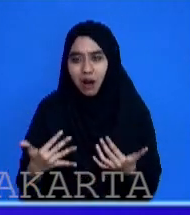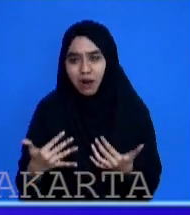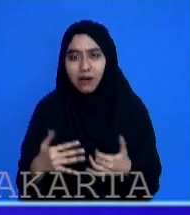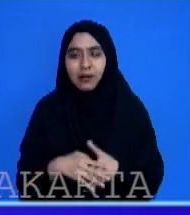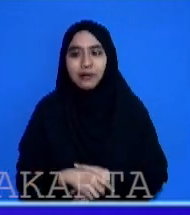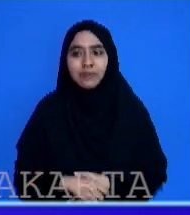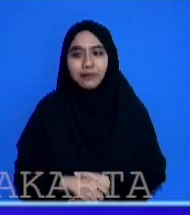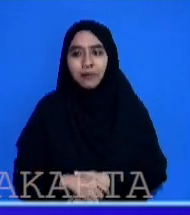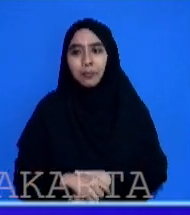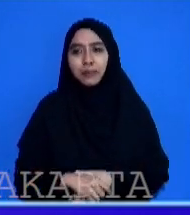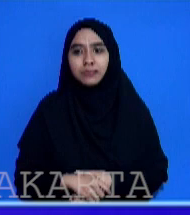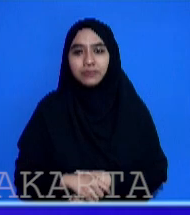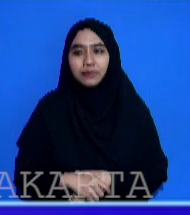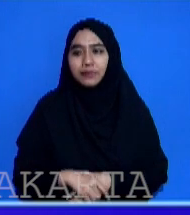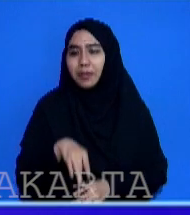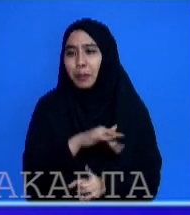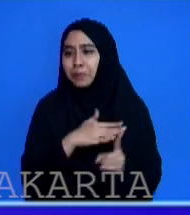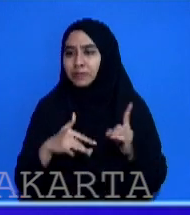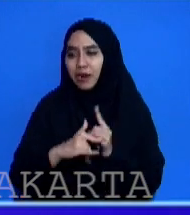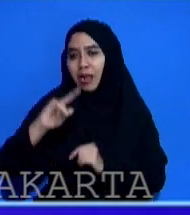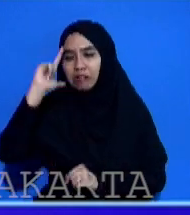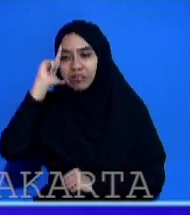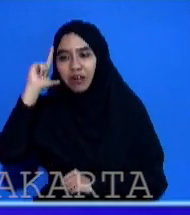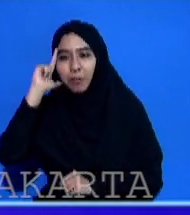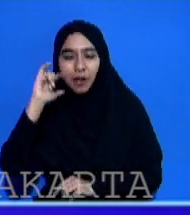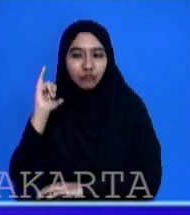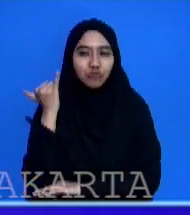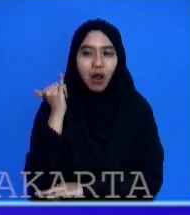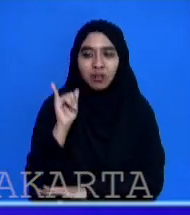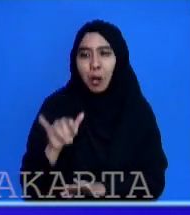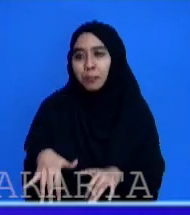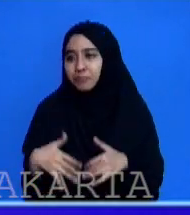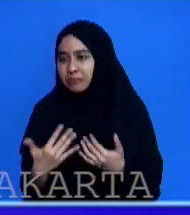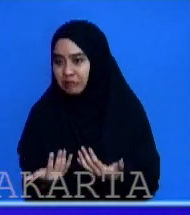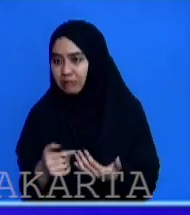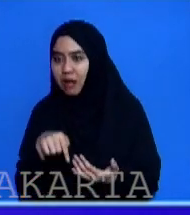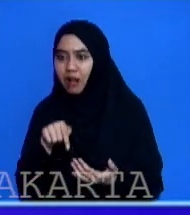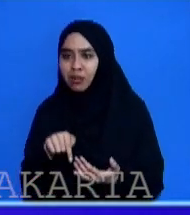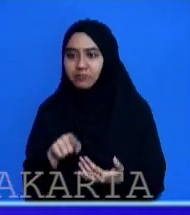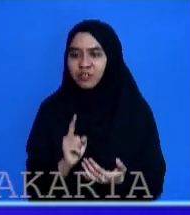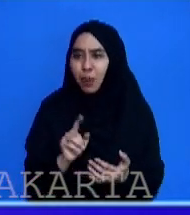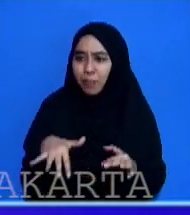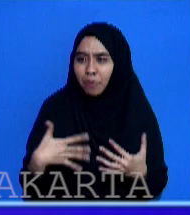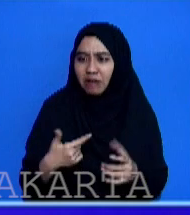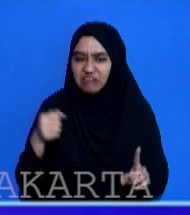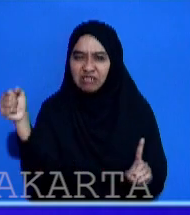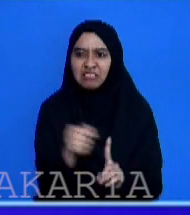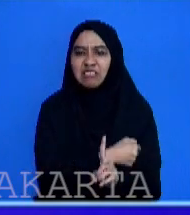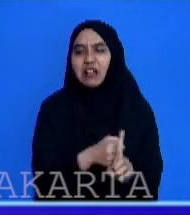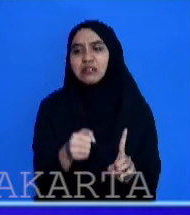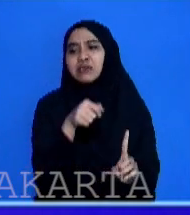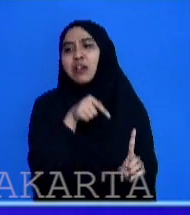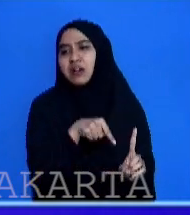muhandi nawanto warga Sleman dari Istimewa Yogyakarta yang meninggal dunia setelah dianiaya sejumlah oknum pendukung capres